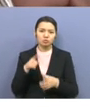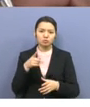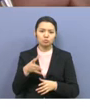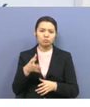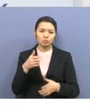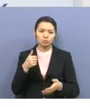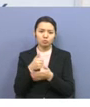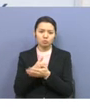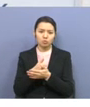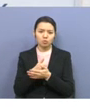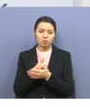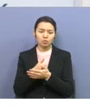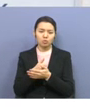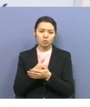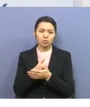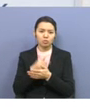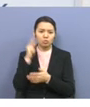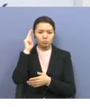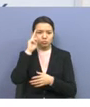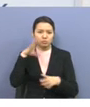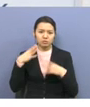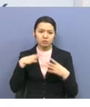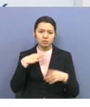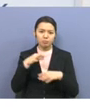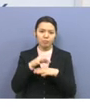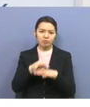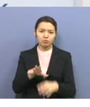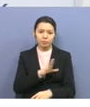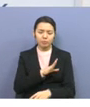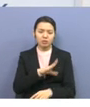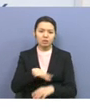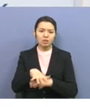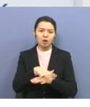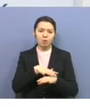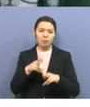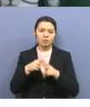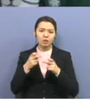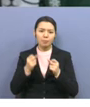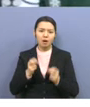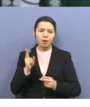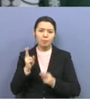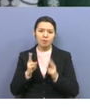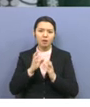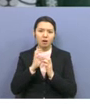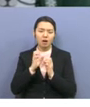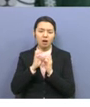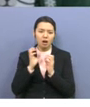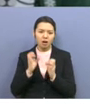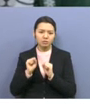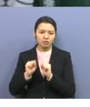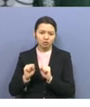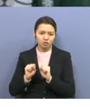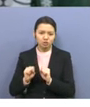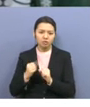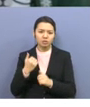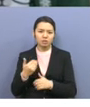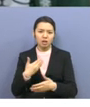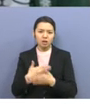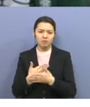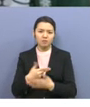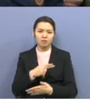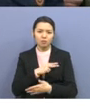1500-ге жуық өртке қарсы тактикалық оқу-жаттығу жиындары өткізілген. Халық арасында қауіпсіздік шараларын сақтауға қатысты үгіт-насихат жұмыстары жүйелі